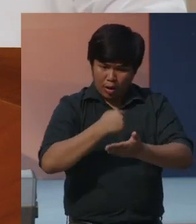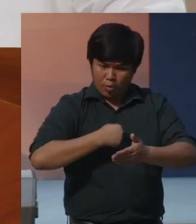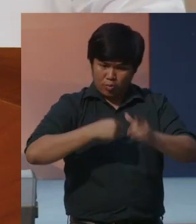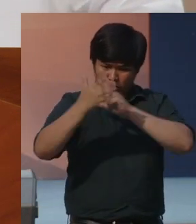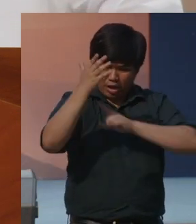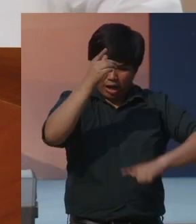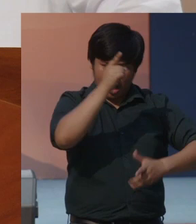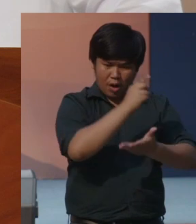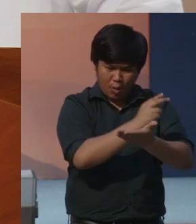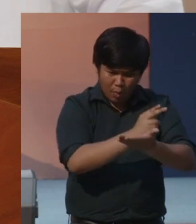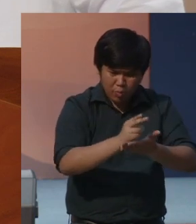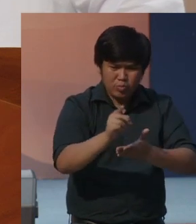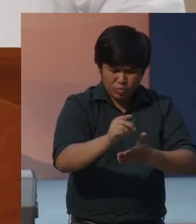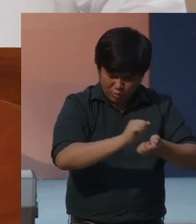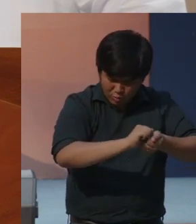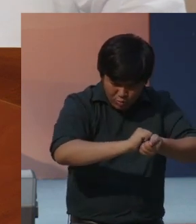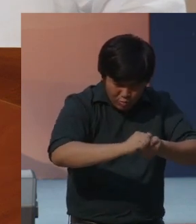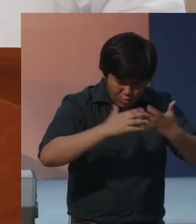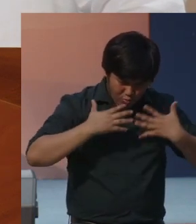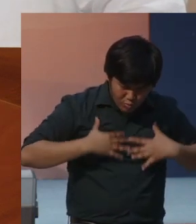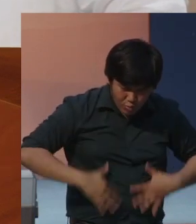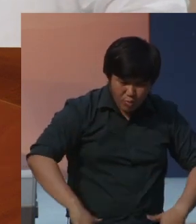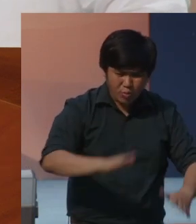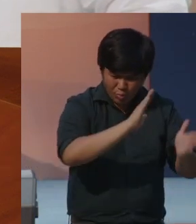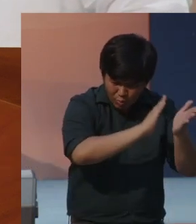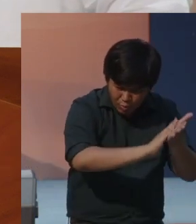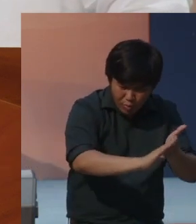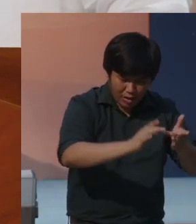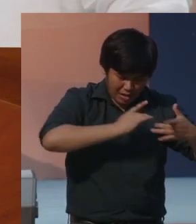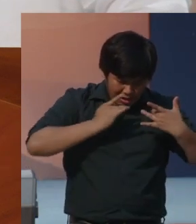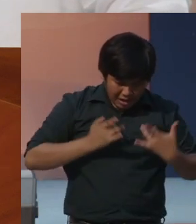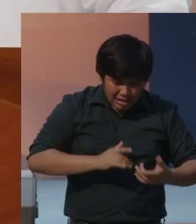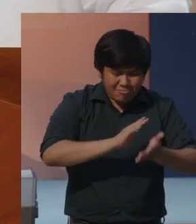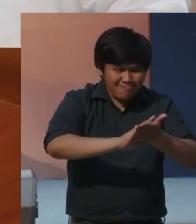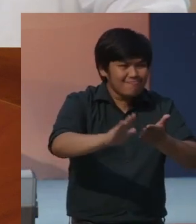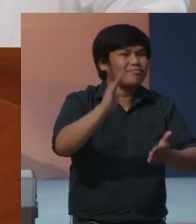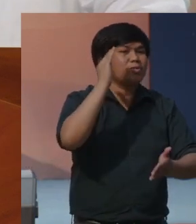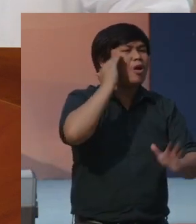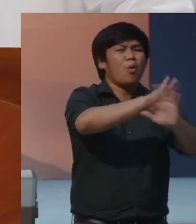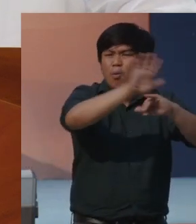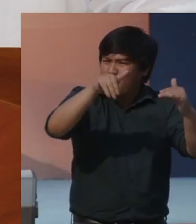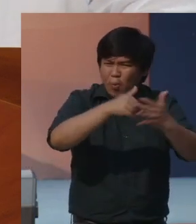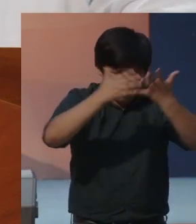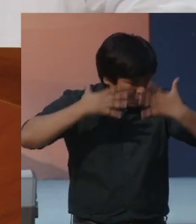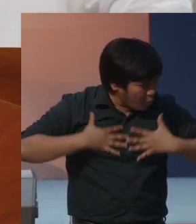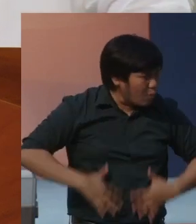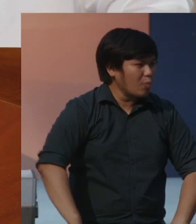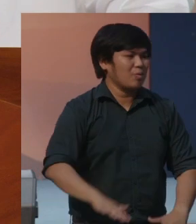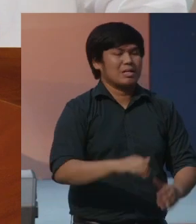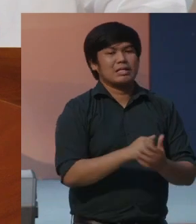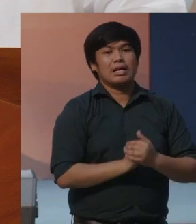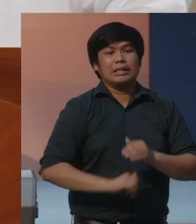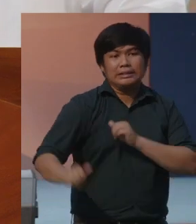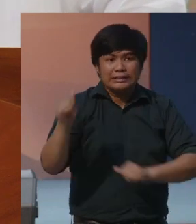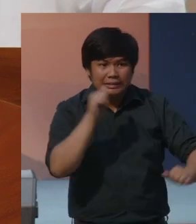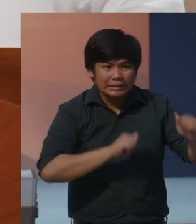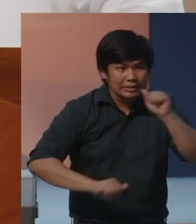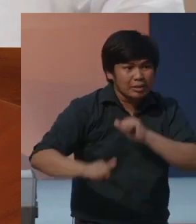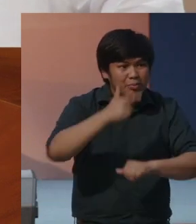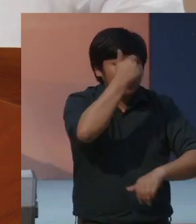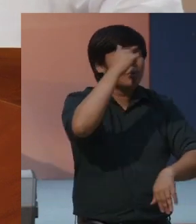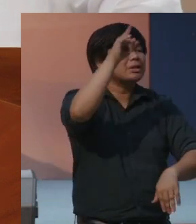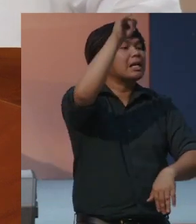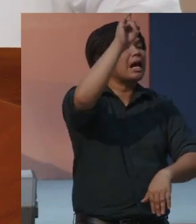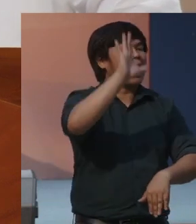your God." So yung consecration po ay pagbabanal, paghahanda ng kanilang sarili sapagkat gagawa at kikilos na may kababalaghanan Diyos